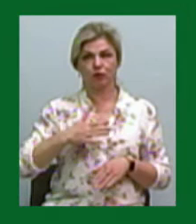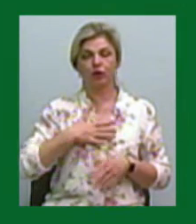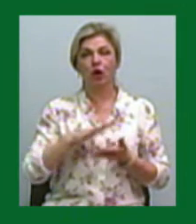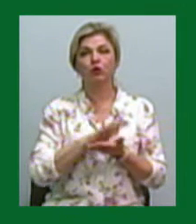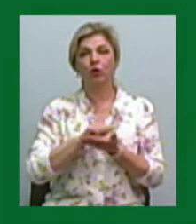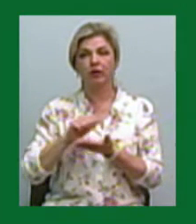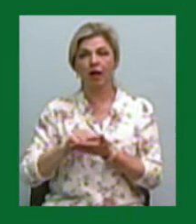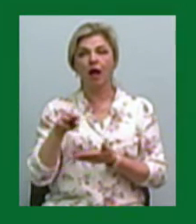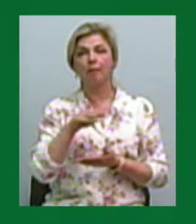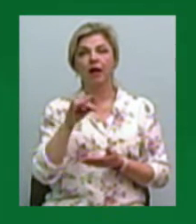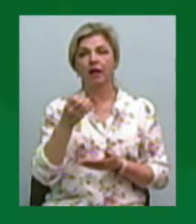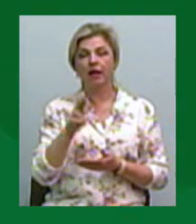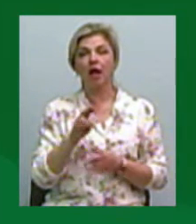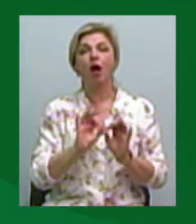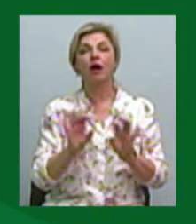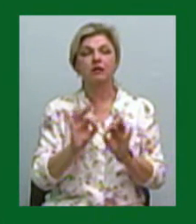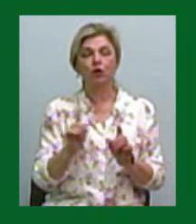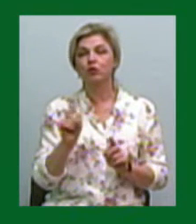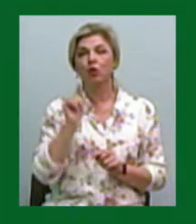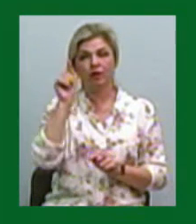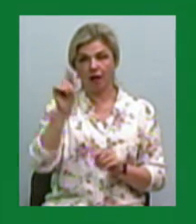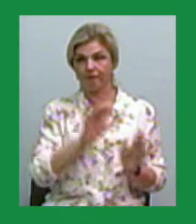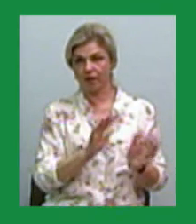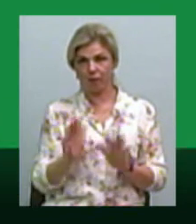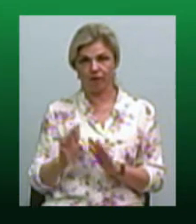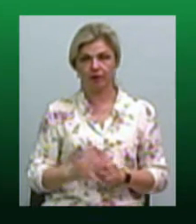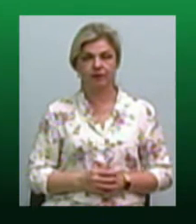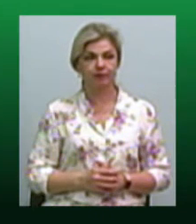Марія, розкажіть, що ви бачите, що, власне, там відбувається?